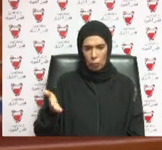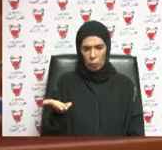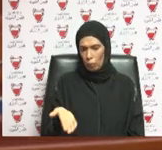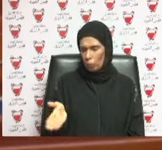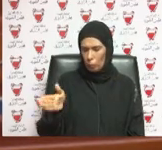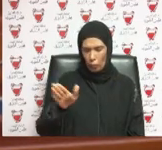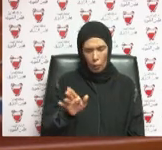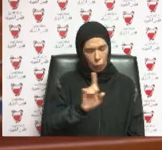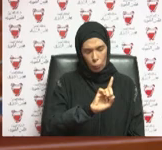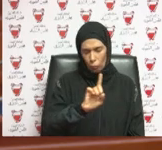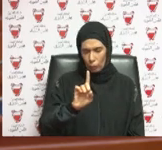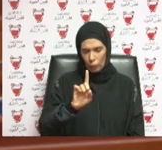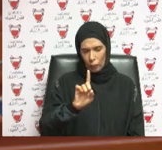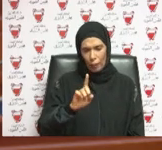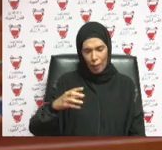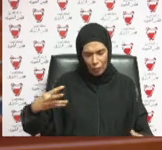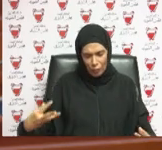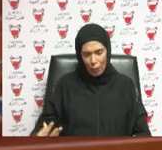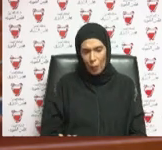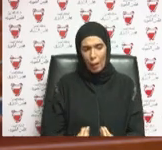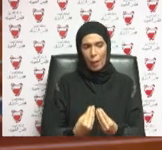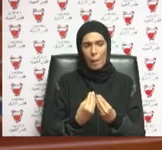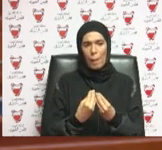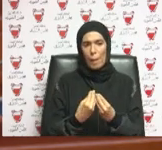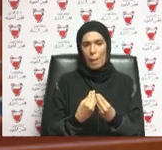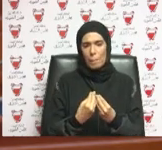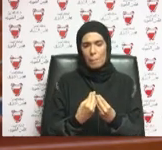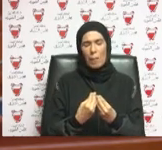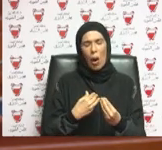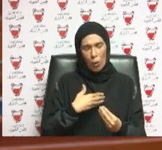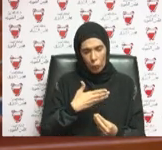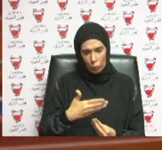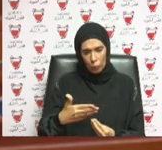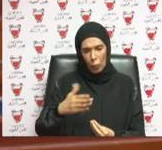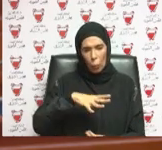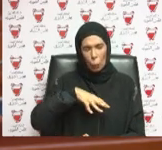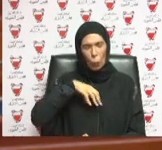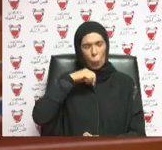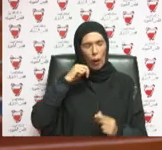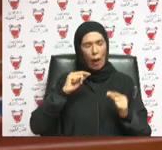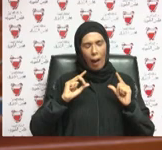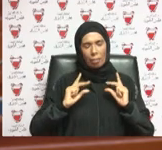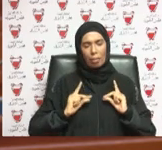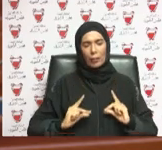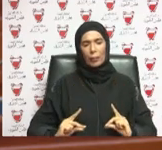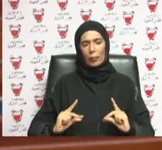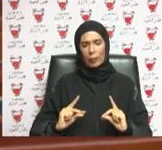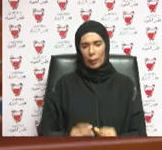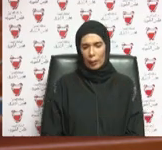يموت، عشنا معه وسنعيش مع روحه الطاهرة ما تبقى من عمرنا.